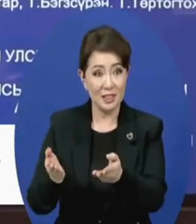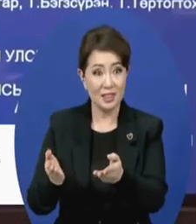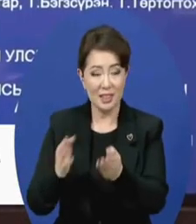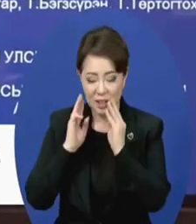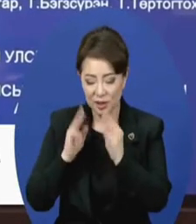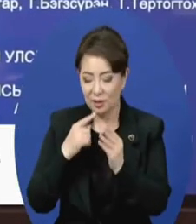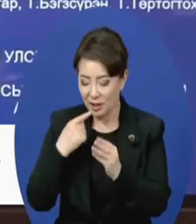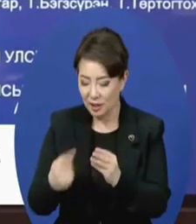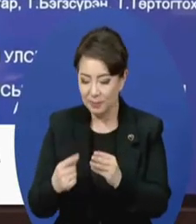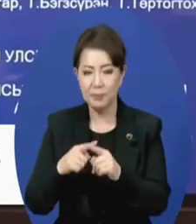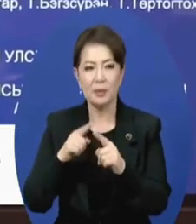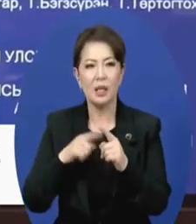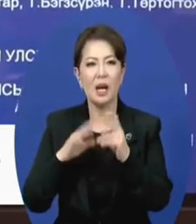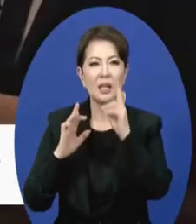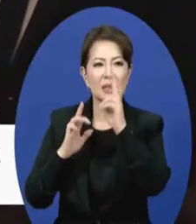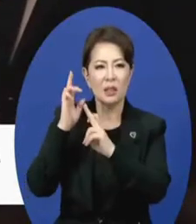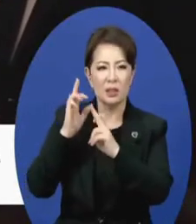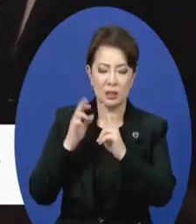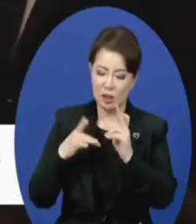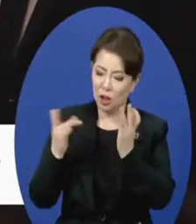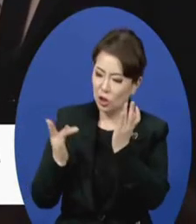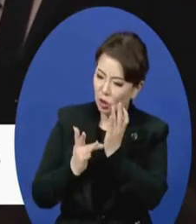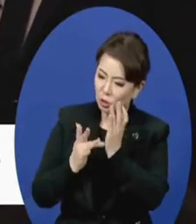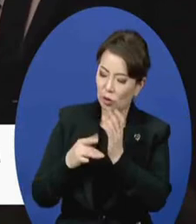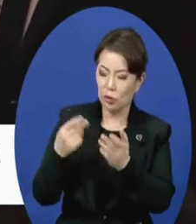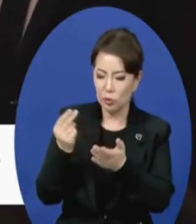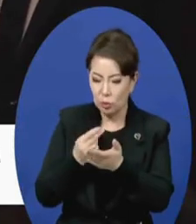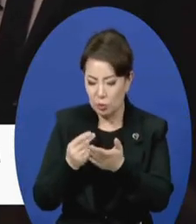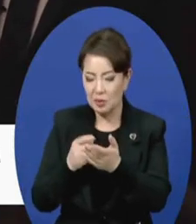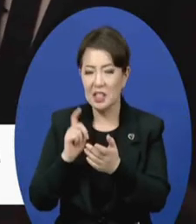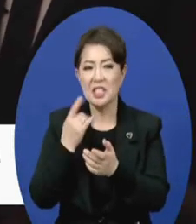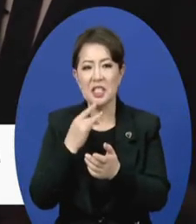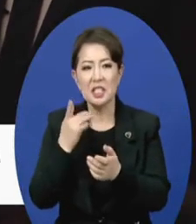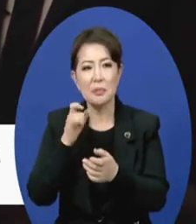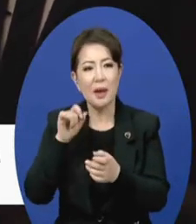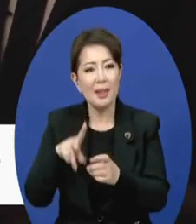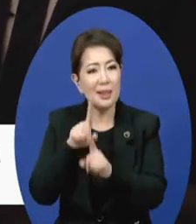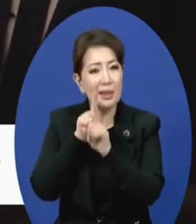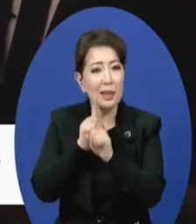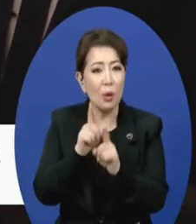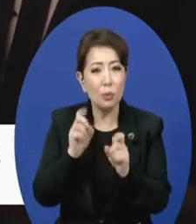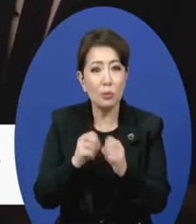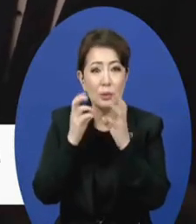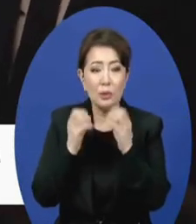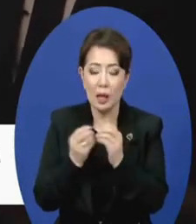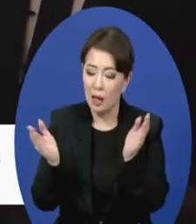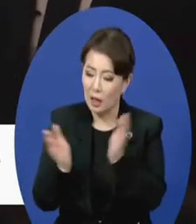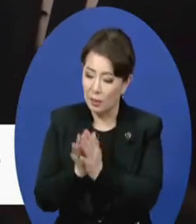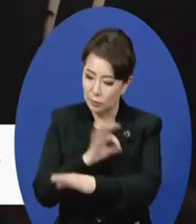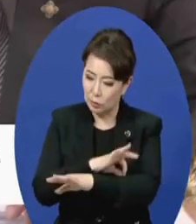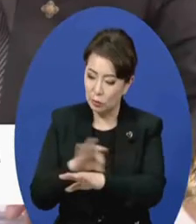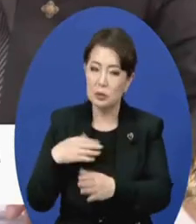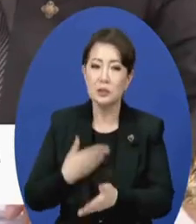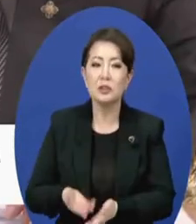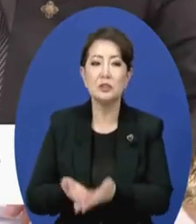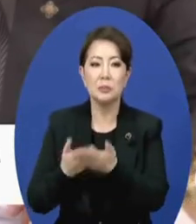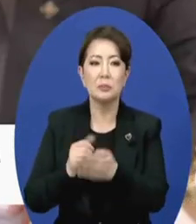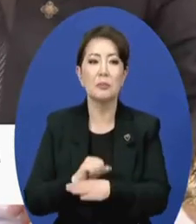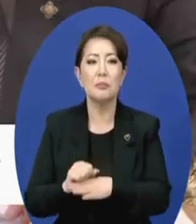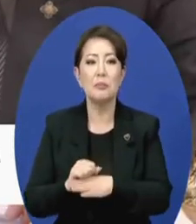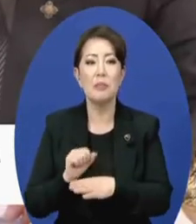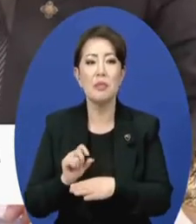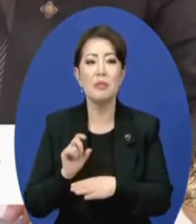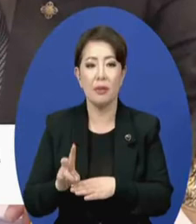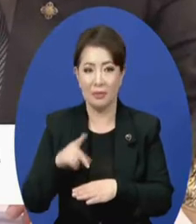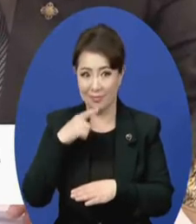Сансрын технологийн цогцлбор төвийн зураг төсөл боловсруулах хиймэл дагуул бүтээх болон хамтарсан төслүүдийг дэмжигд бэлэн байгаагаа илэрхийлсэн байна.